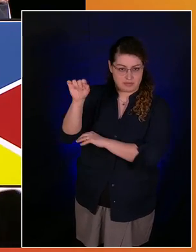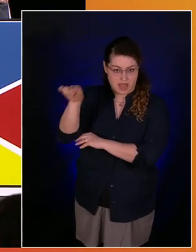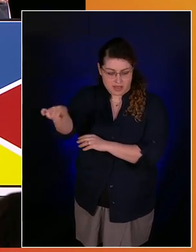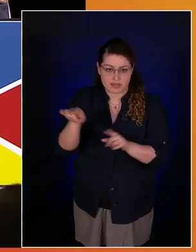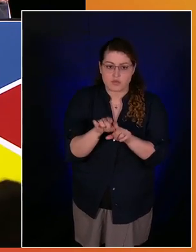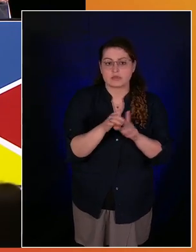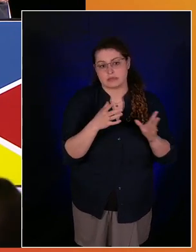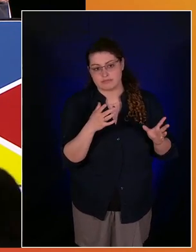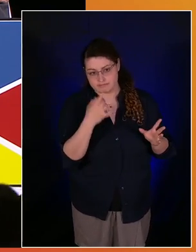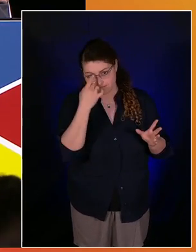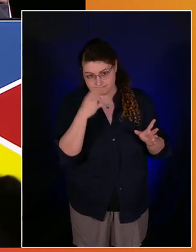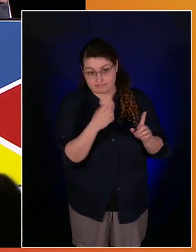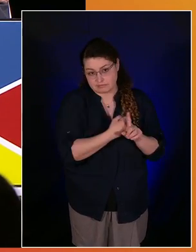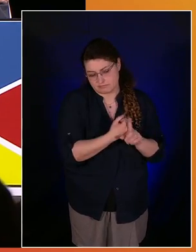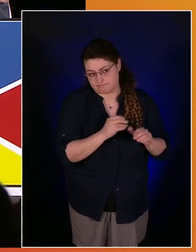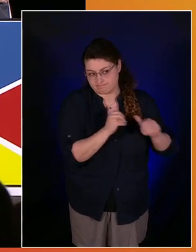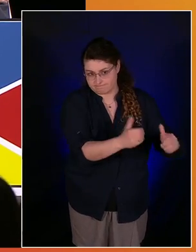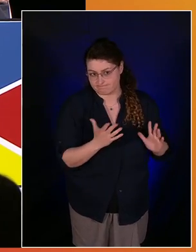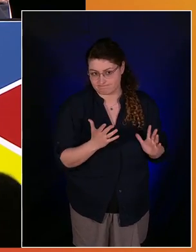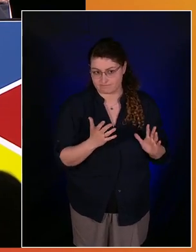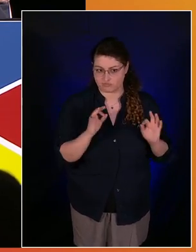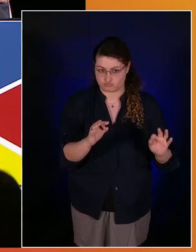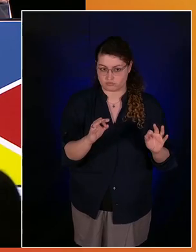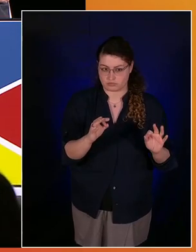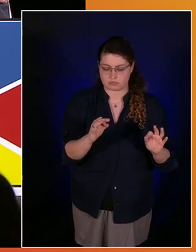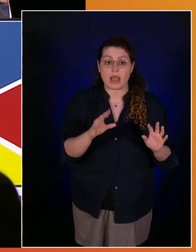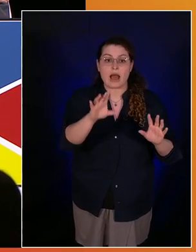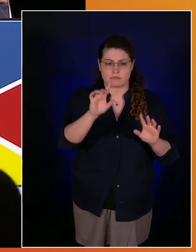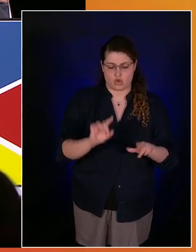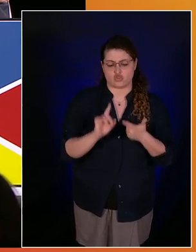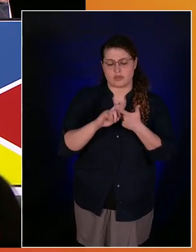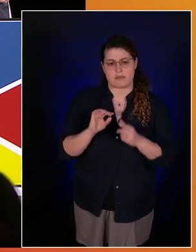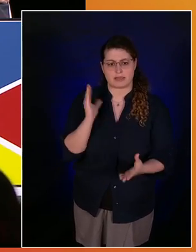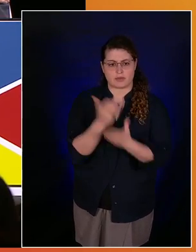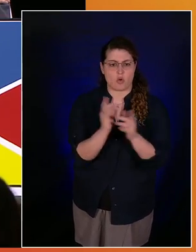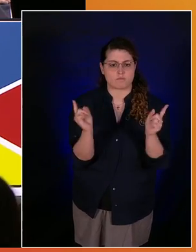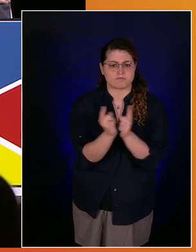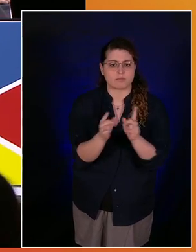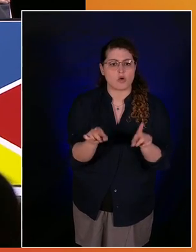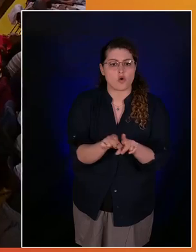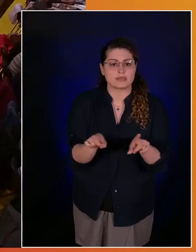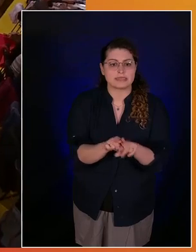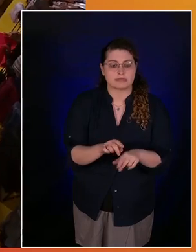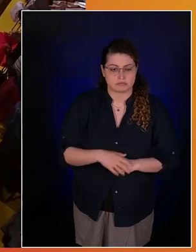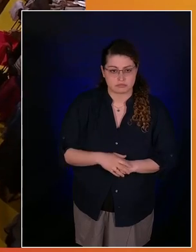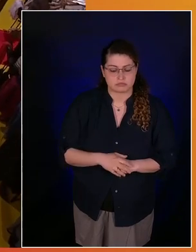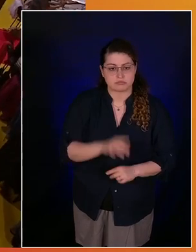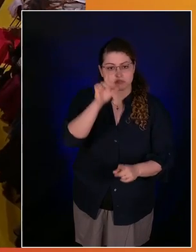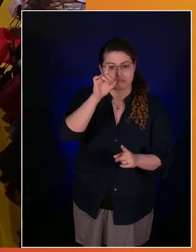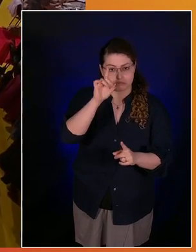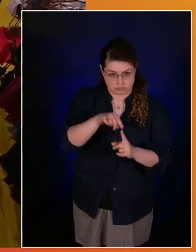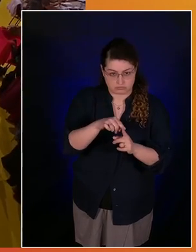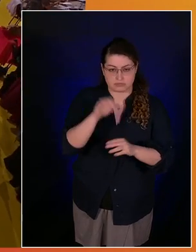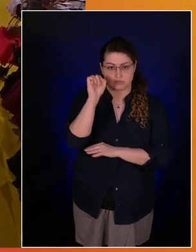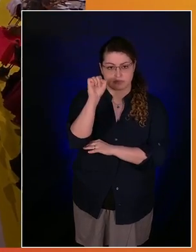nous devons être présents je le rappelle et je leur dis euh il y avait une deuxième intervention rapide aussi concernant des camarades du